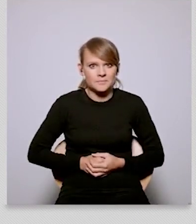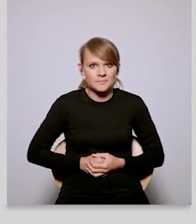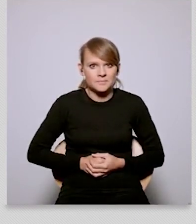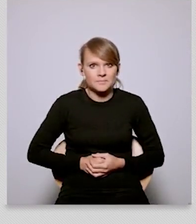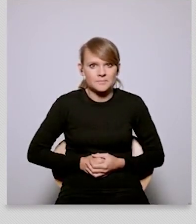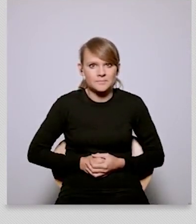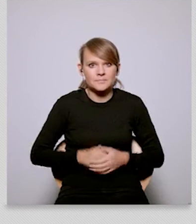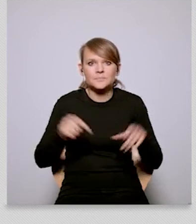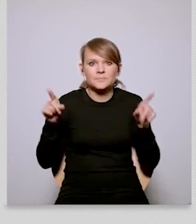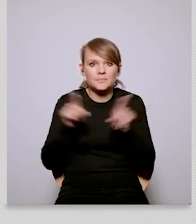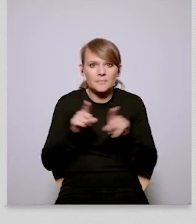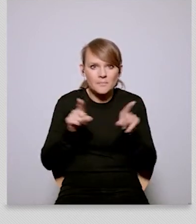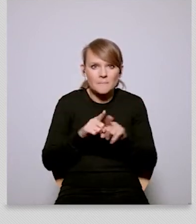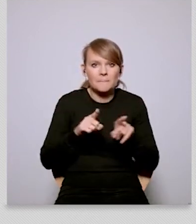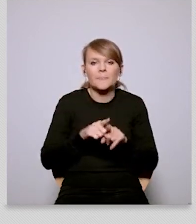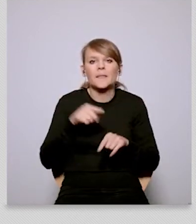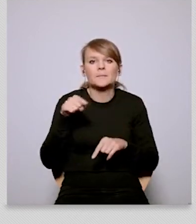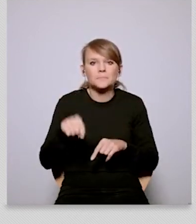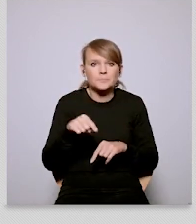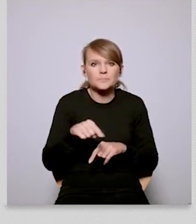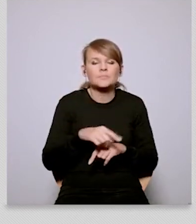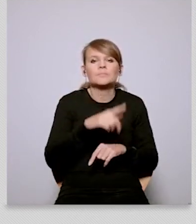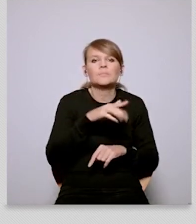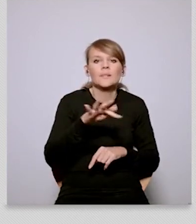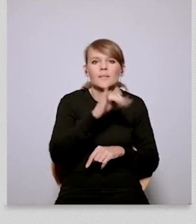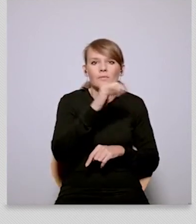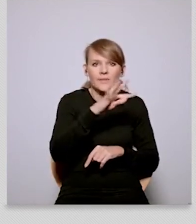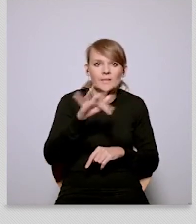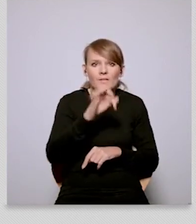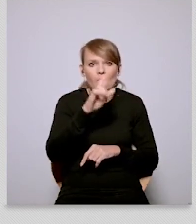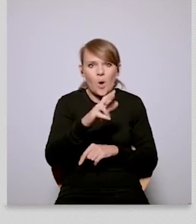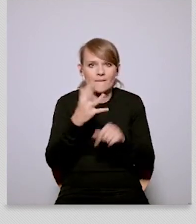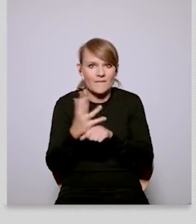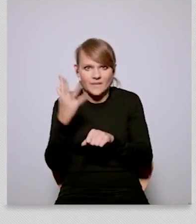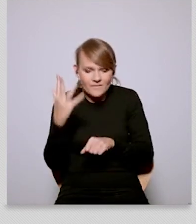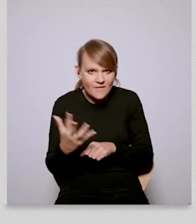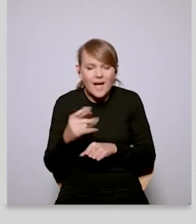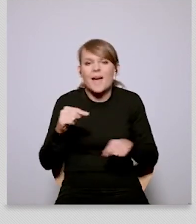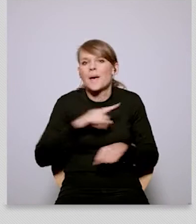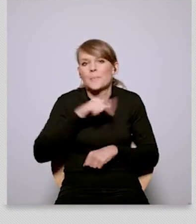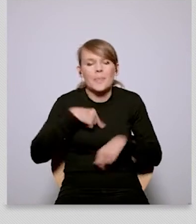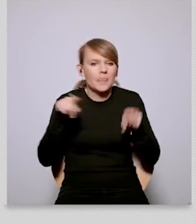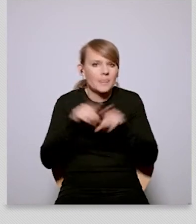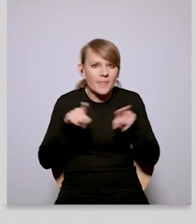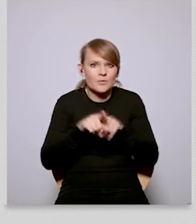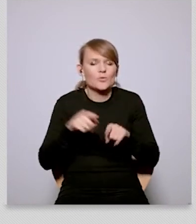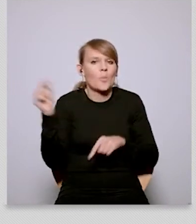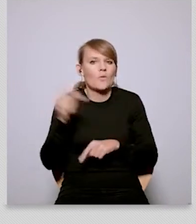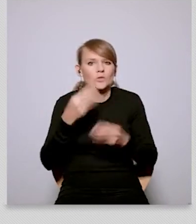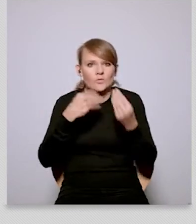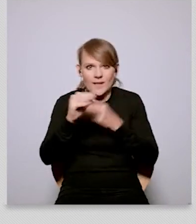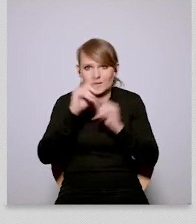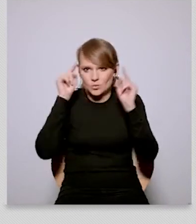również w kontekście tego pakietu Fit for 55 powinniśmy się bardziej koncentrować na ryzyku które wiąże się z